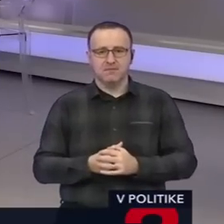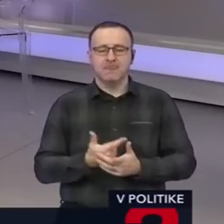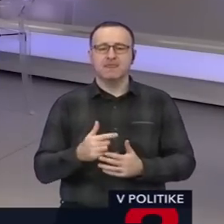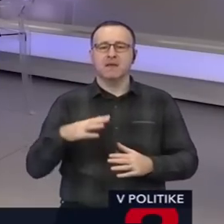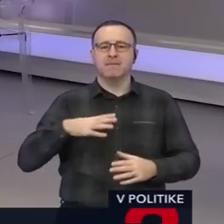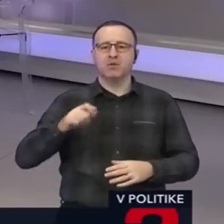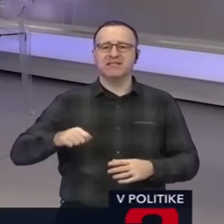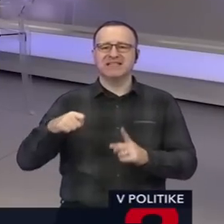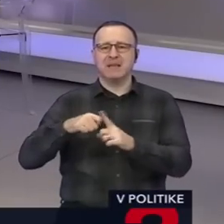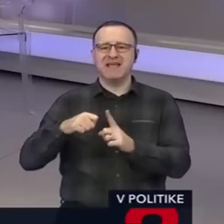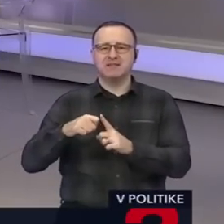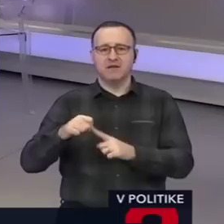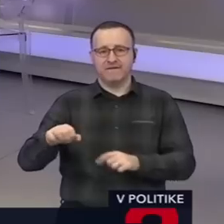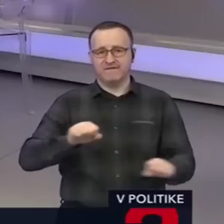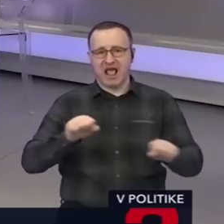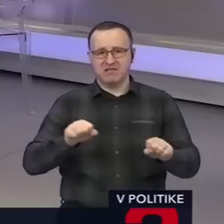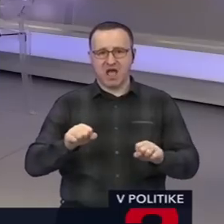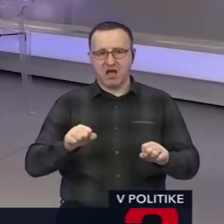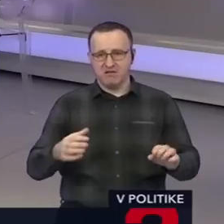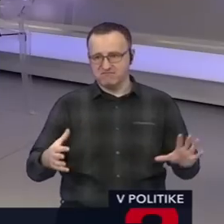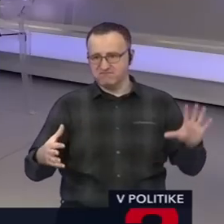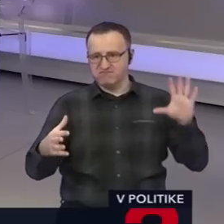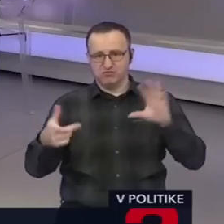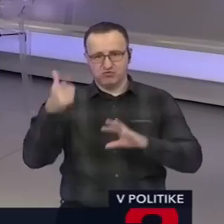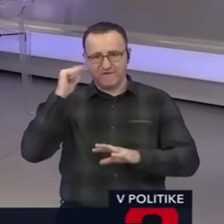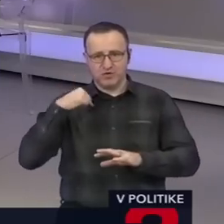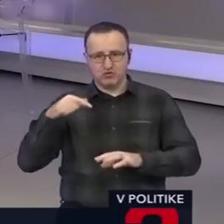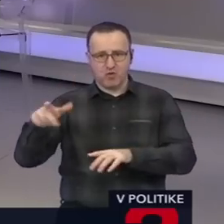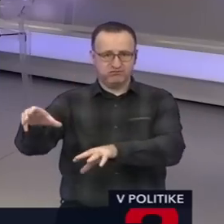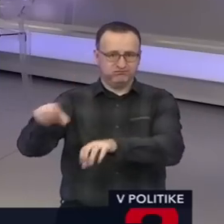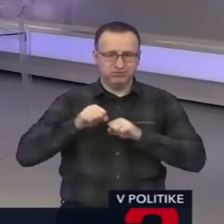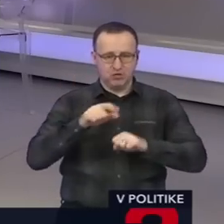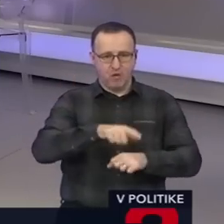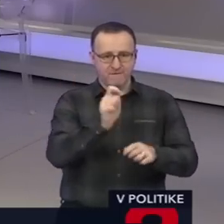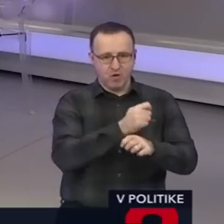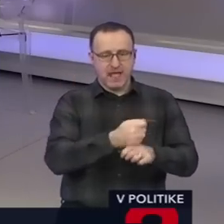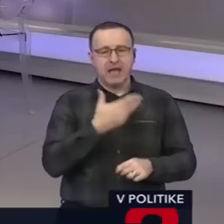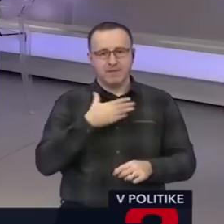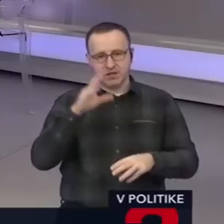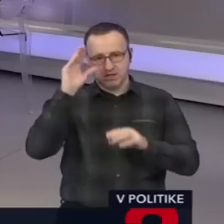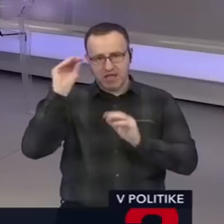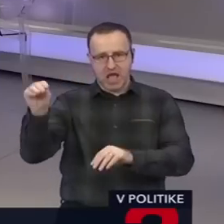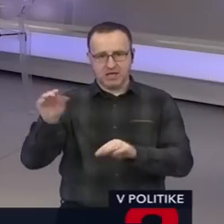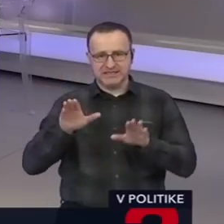vláda Slovensko do vojny, ak prípadne rozhodne o darovaní MIG-ov Ukrajine?